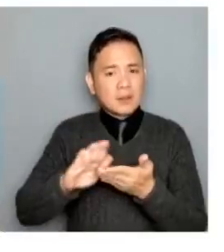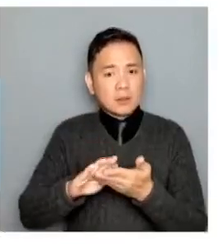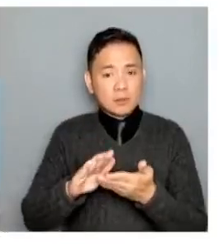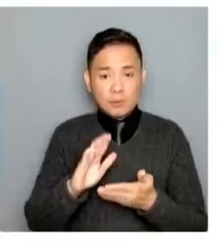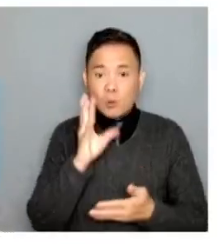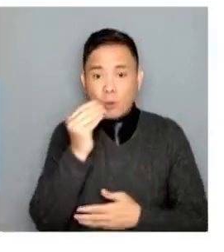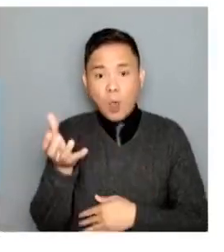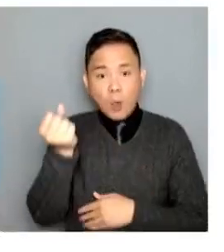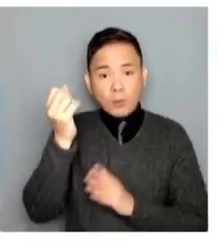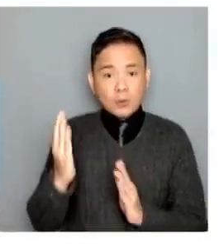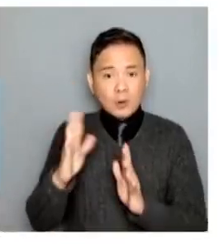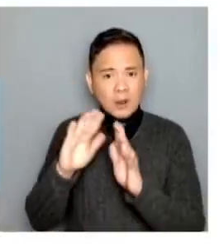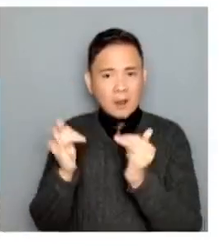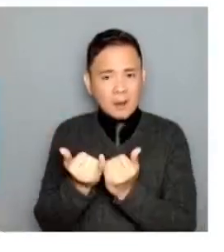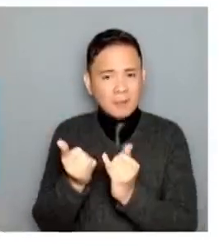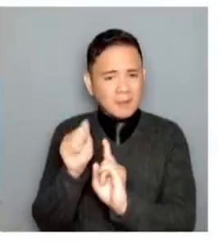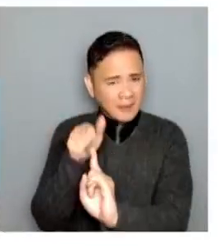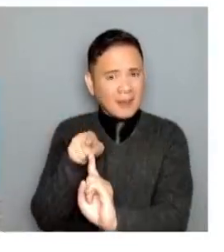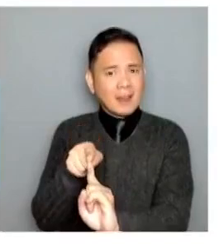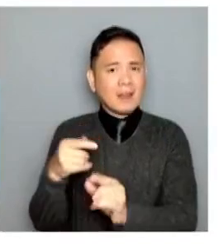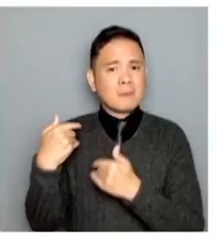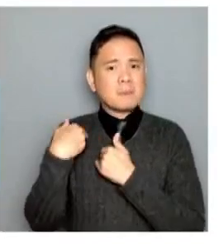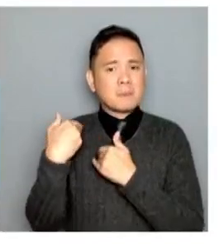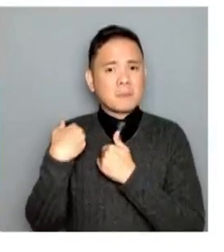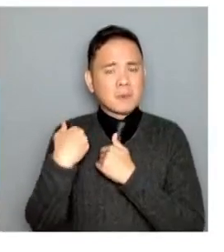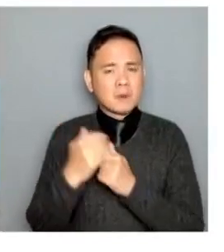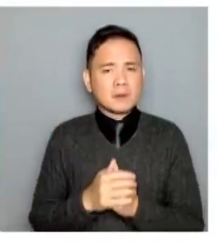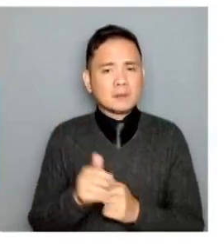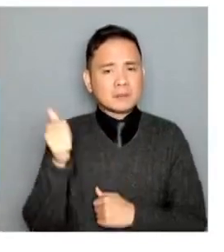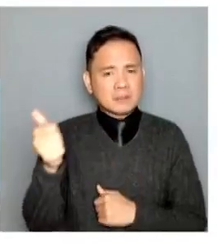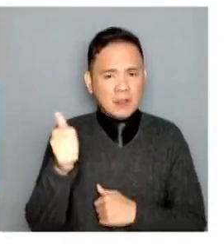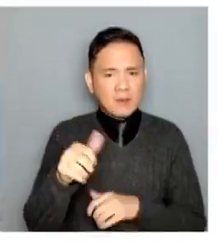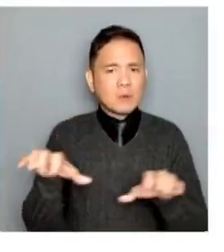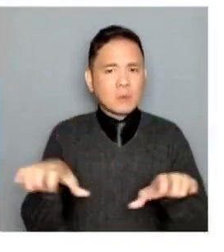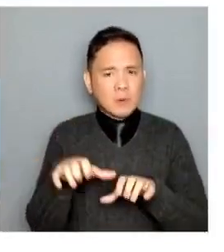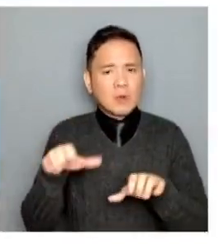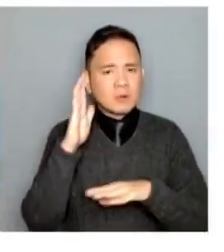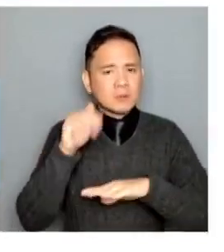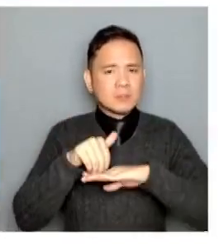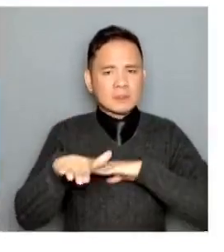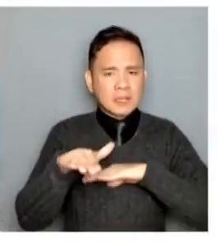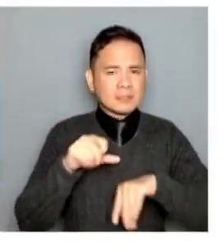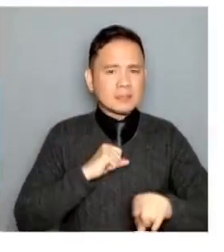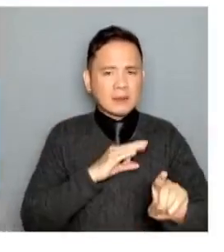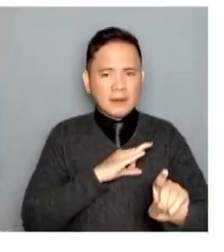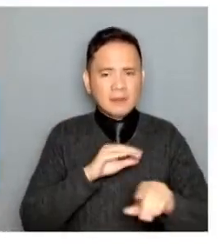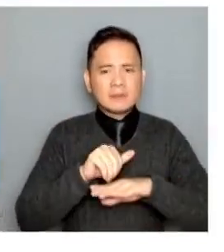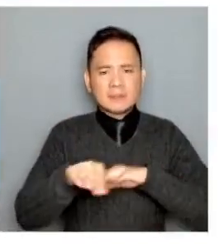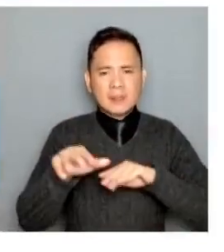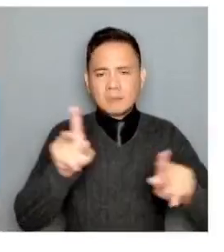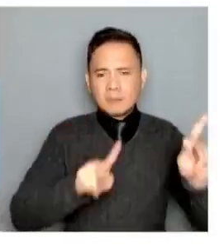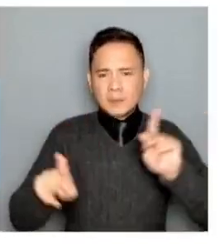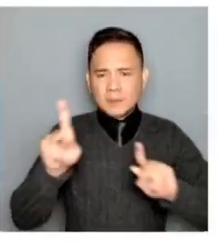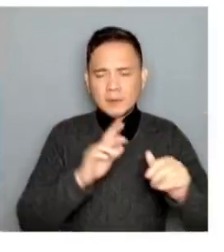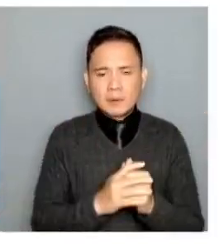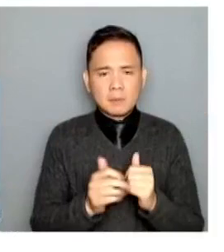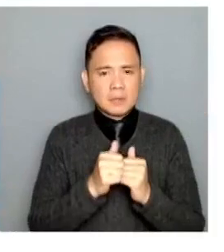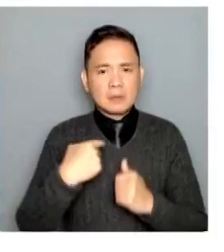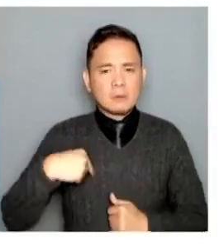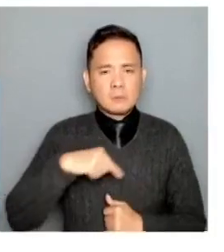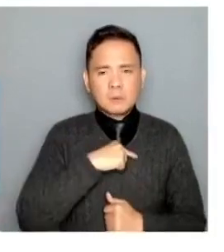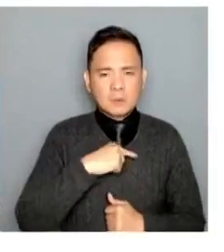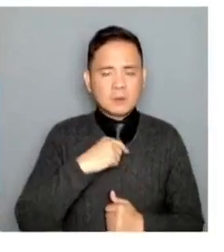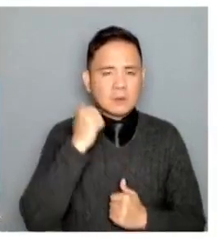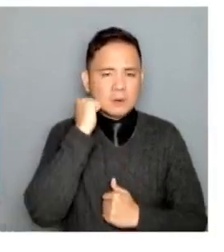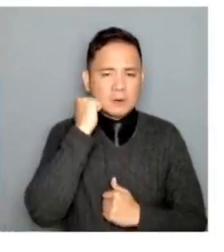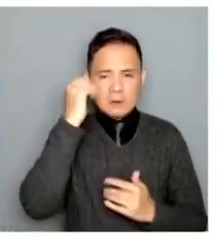yung may-ari ng oil? So lumabas, sila ang magtrabaho, magpatrabaho sila doon, magpadala ng tao para hindi na kami yung nagkakasakit po